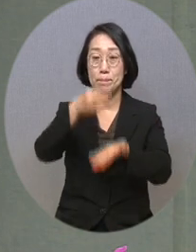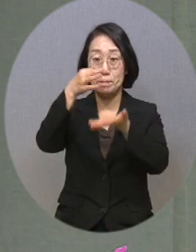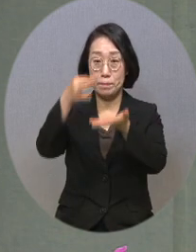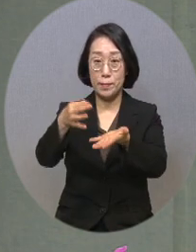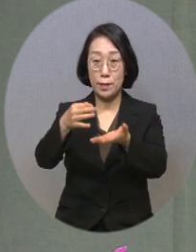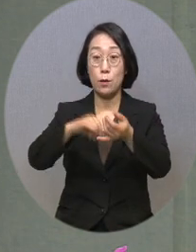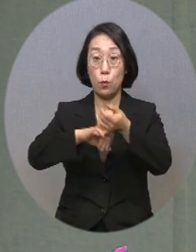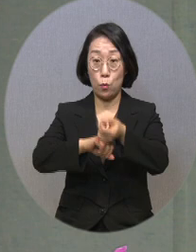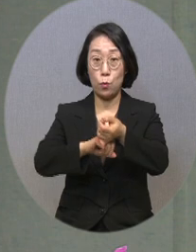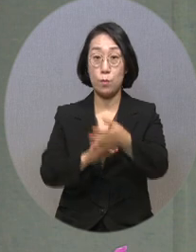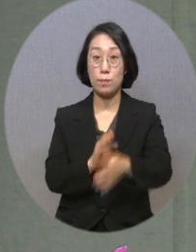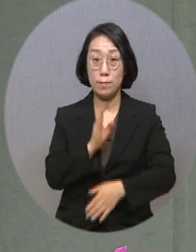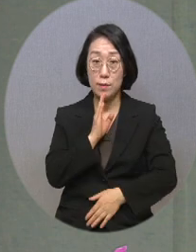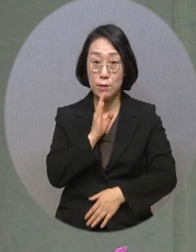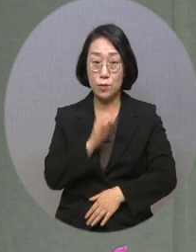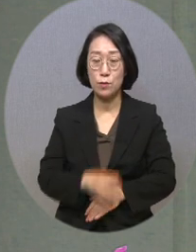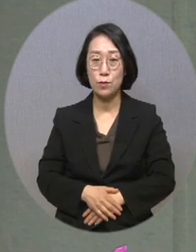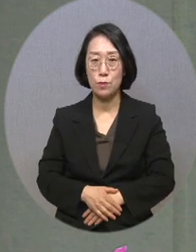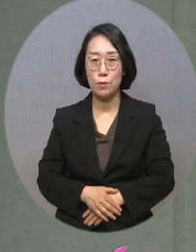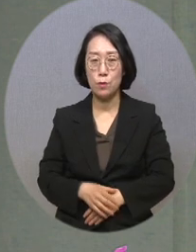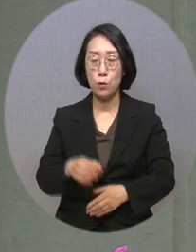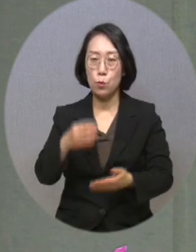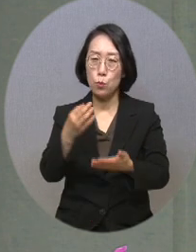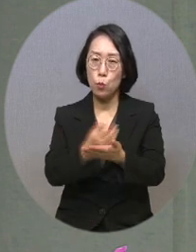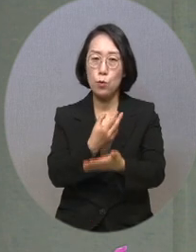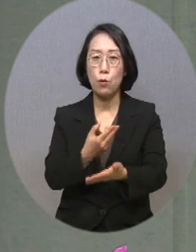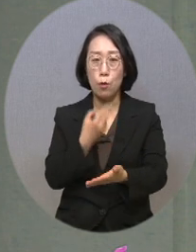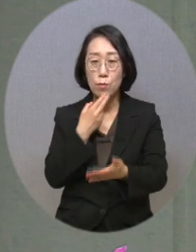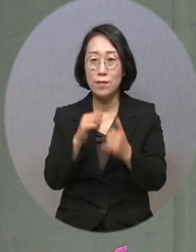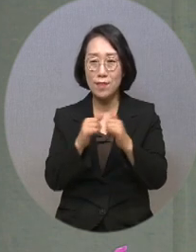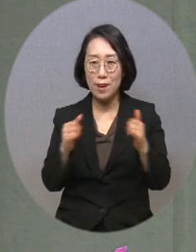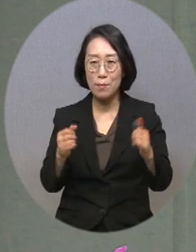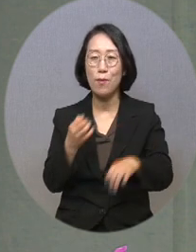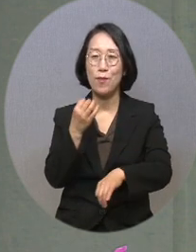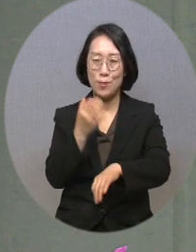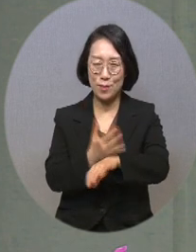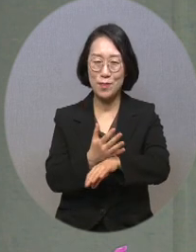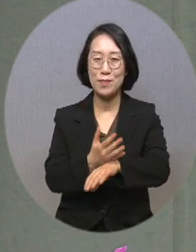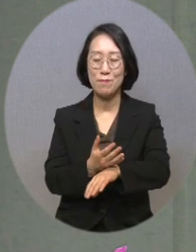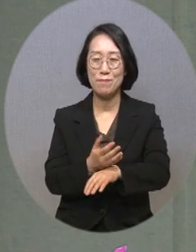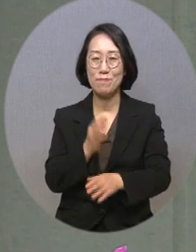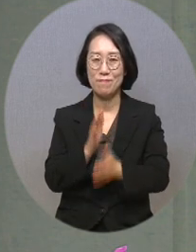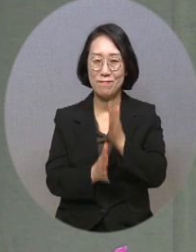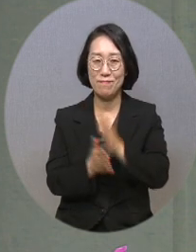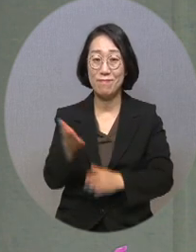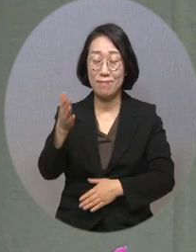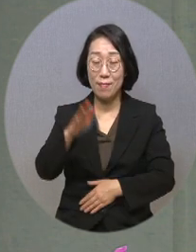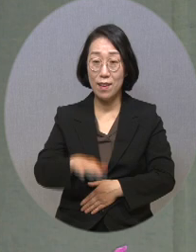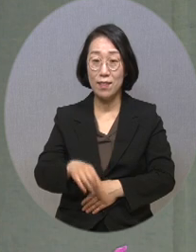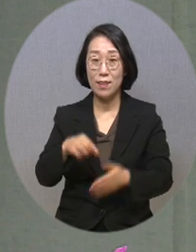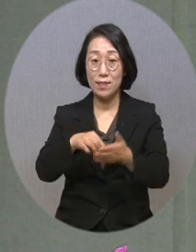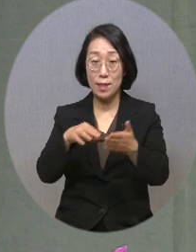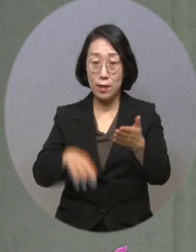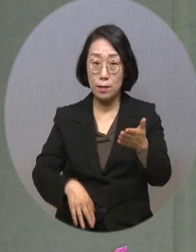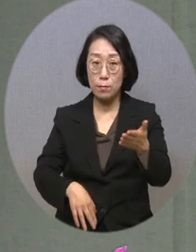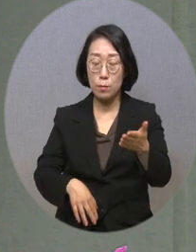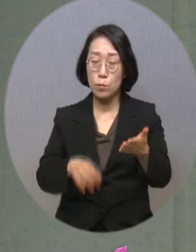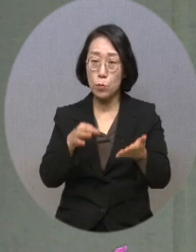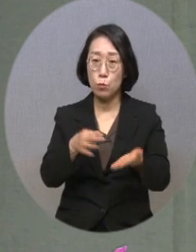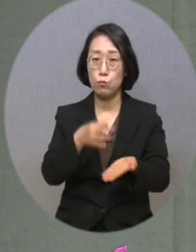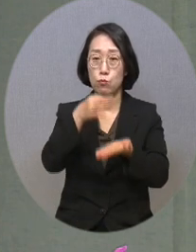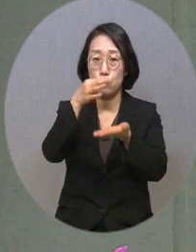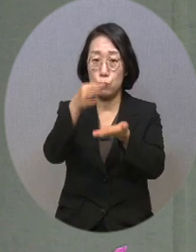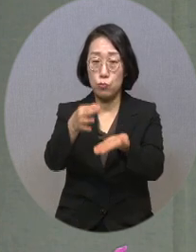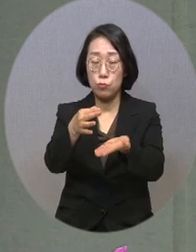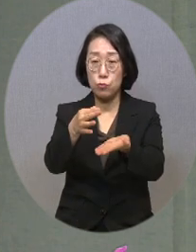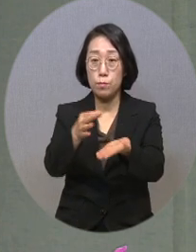내야 하지요. 물론 소득이 없는 사람이 할 수 없지만은요. 그런 경우에 내가 이 세금을 이